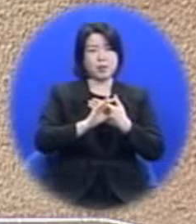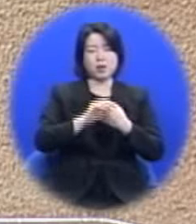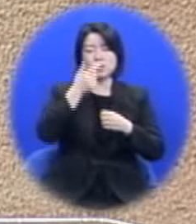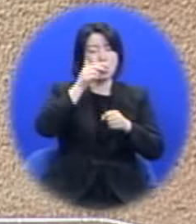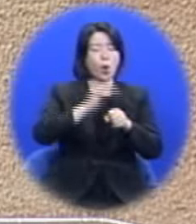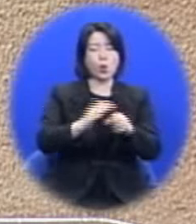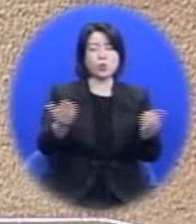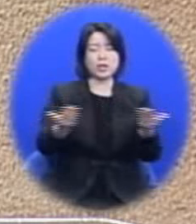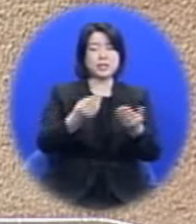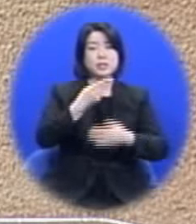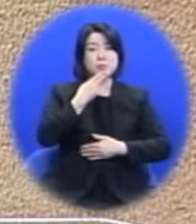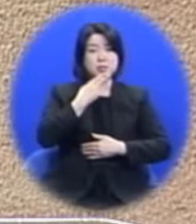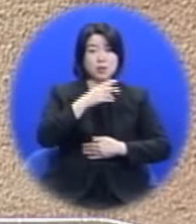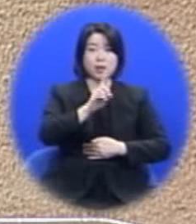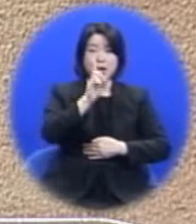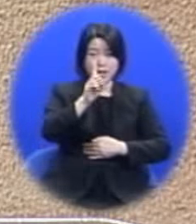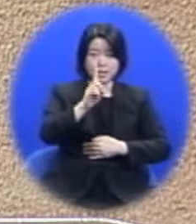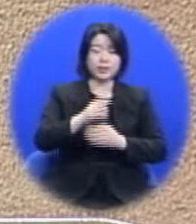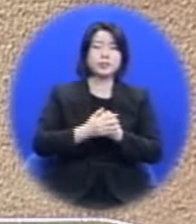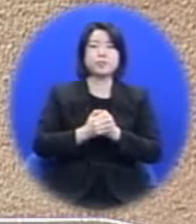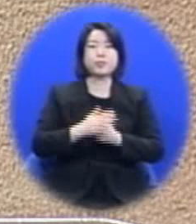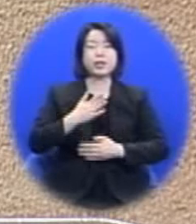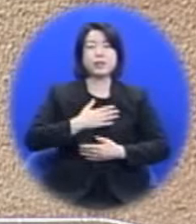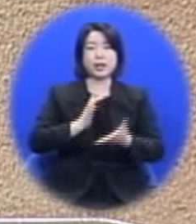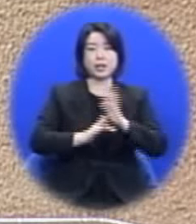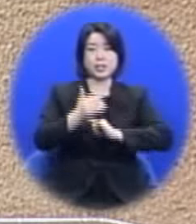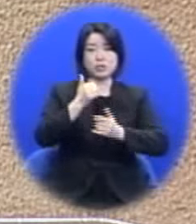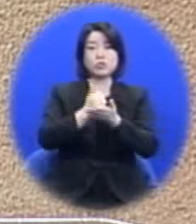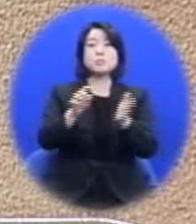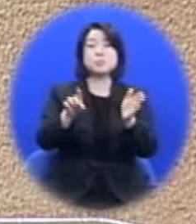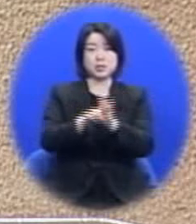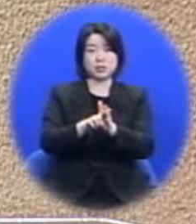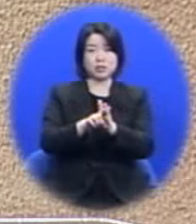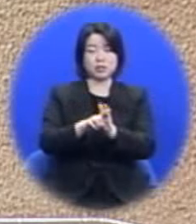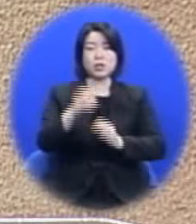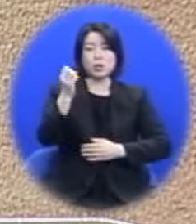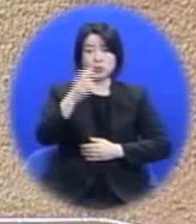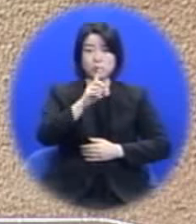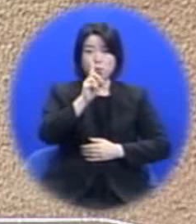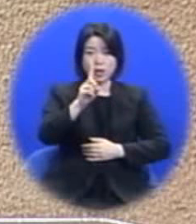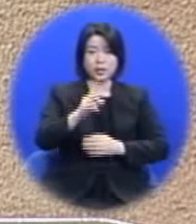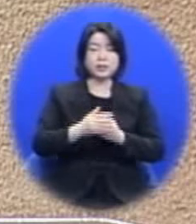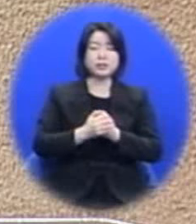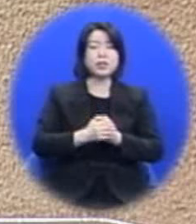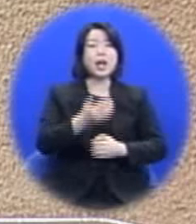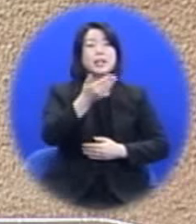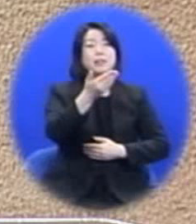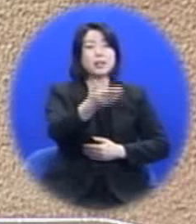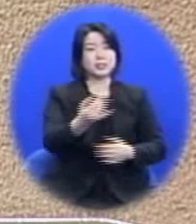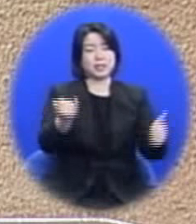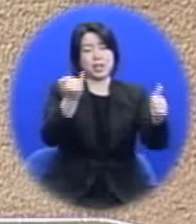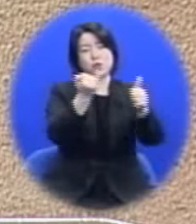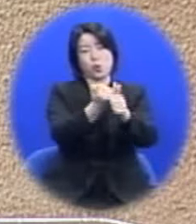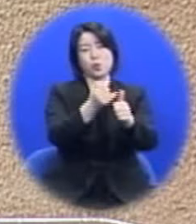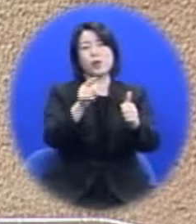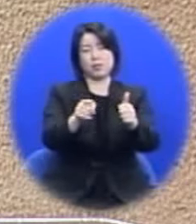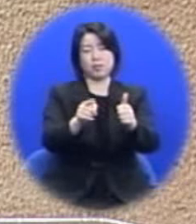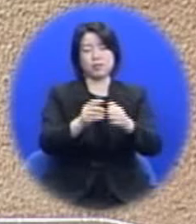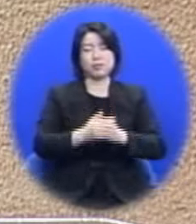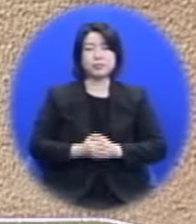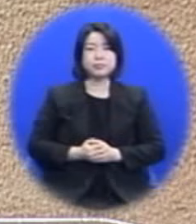일 없어. 하나는 내가 예수 믿은 거고 또 하나는 당신과 결혼한